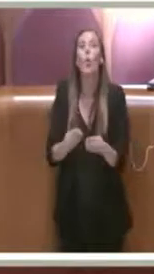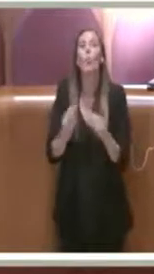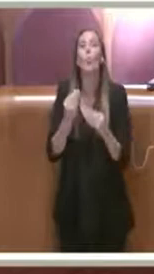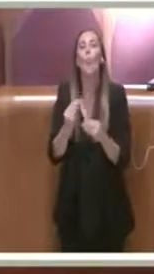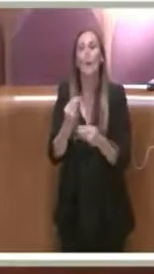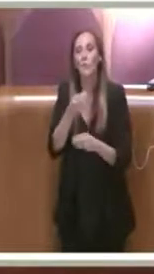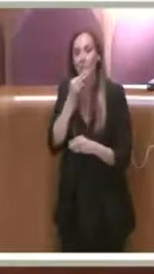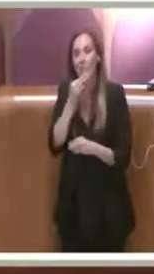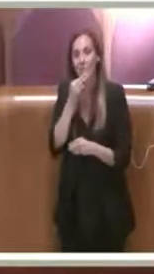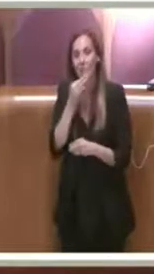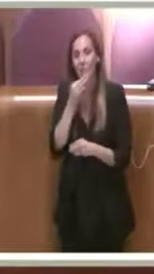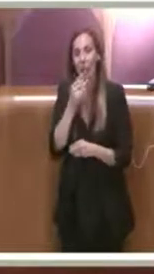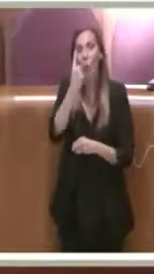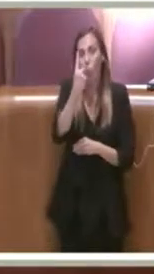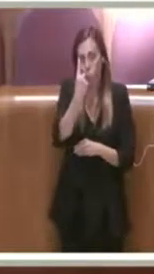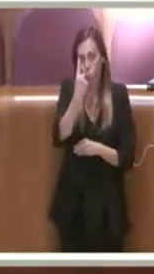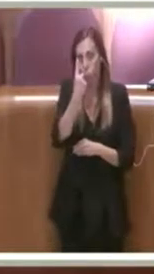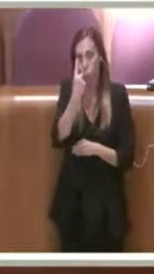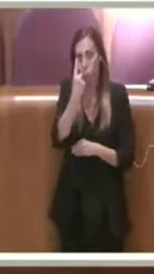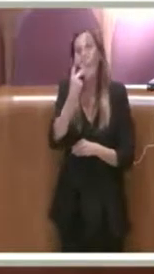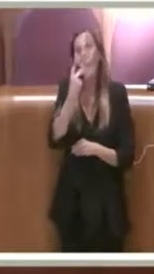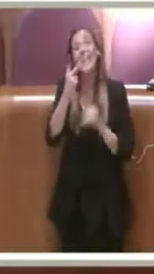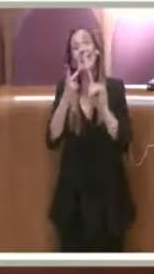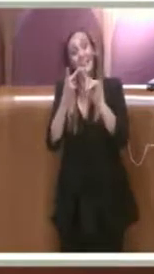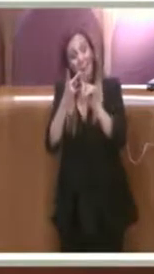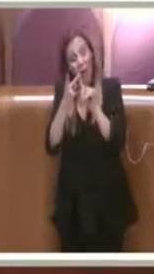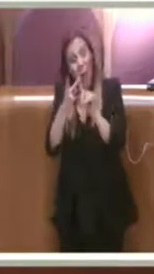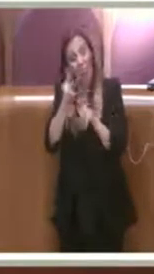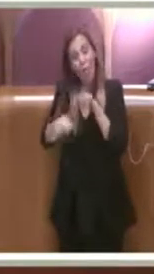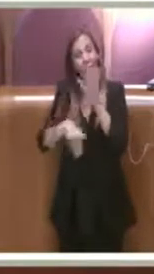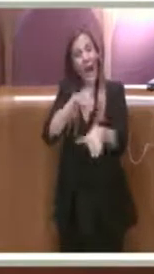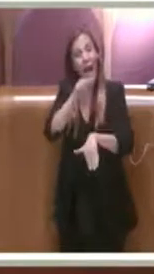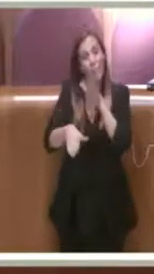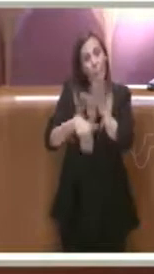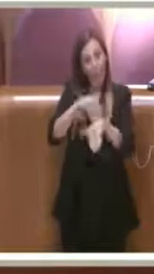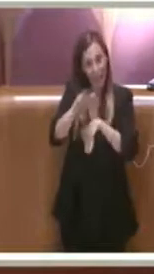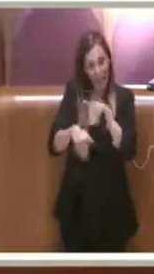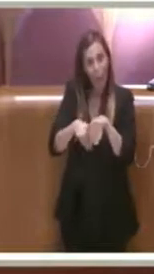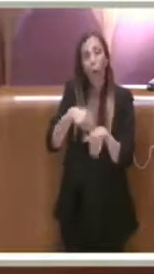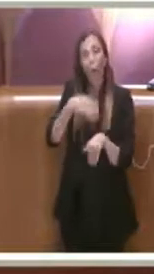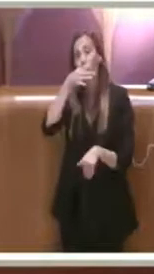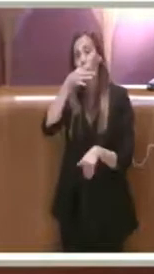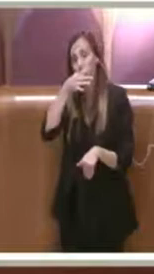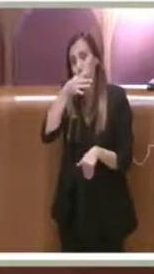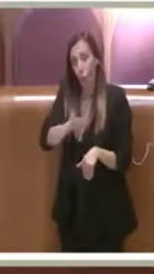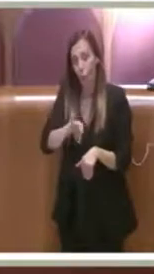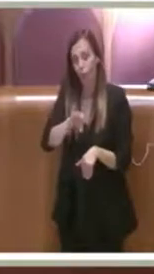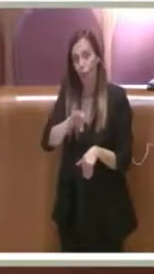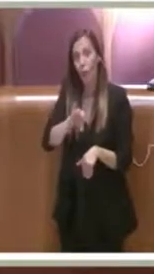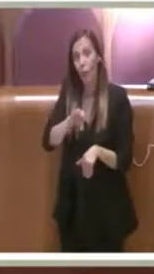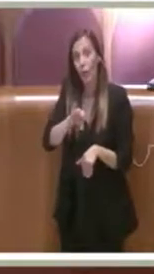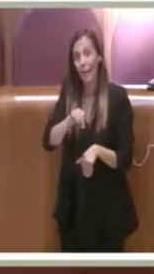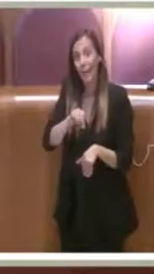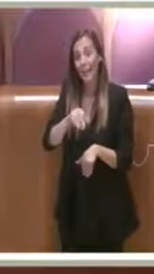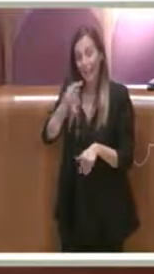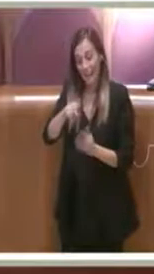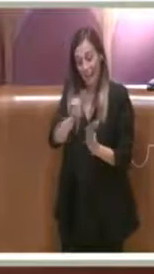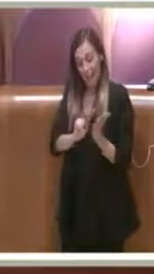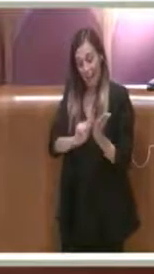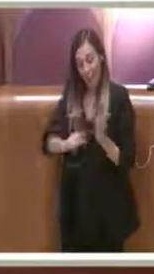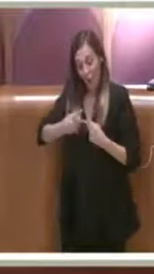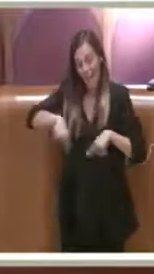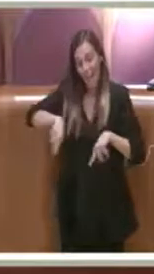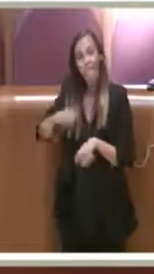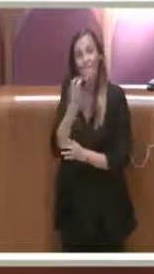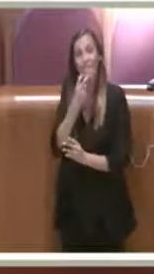quindi si potrà fare un appello in più per la verifica del numero legale in commissione. Infine, le funzioni di verbalizzazione